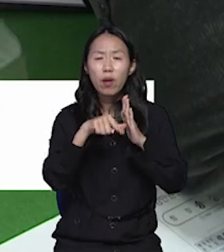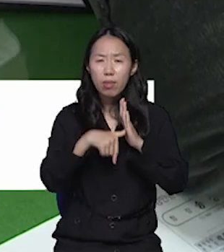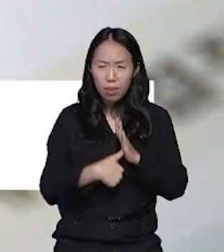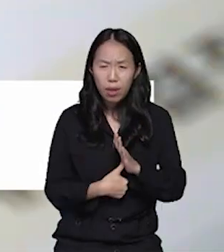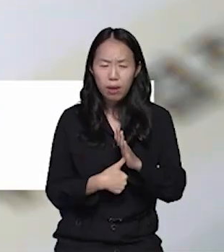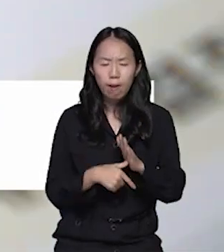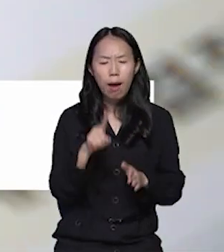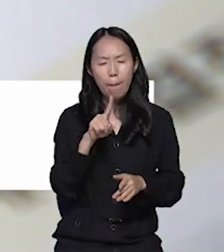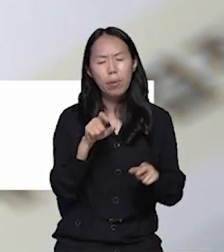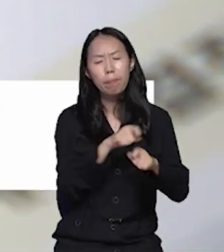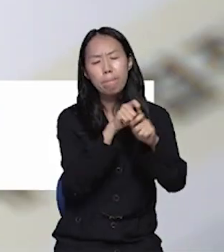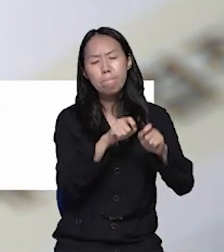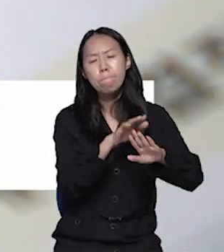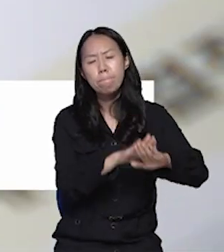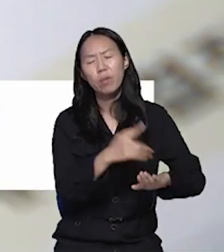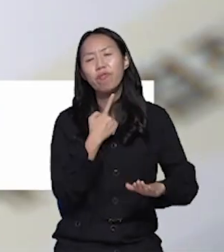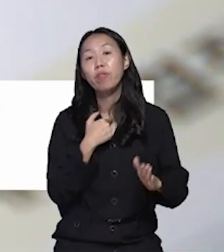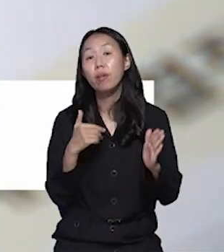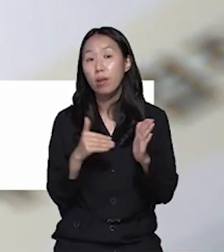위원회에서 한차례